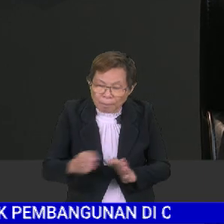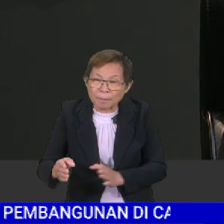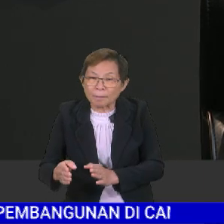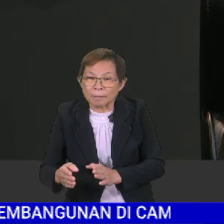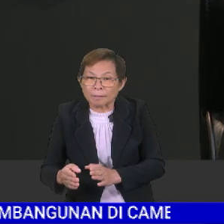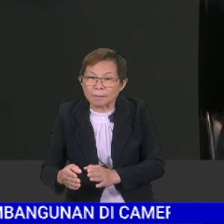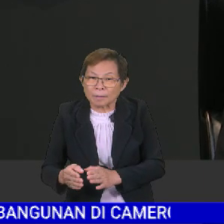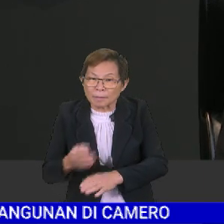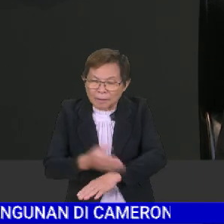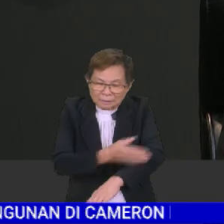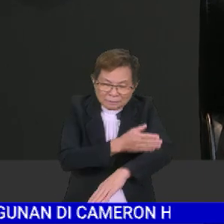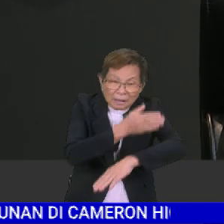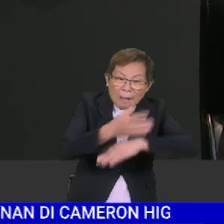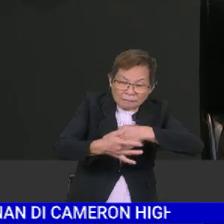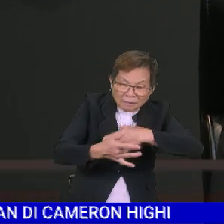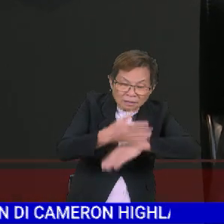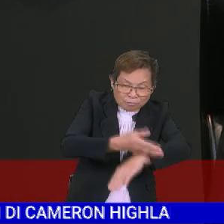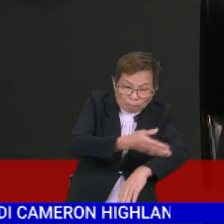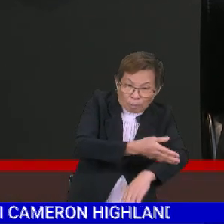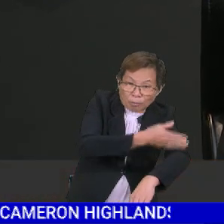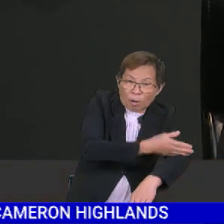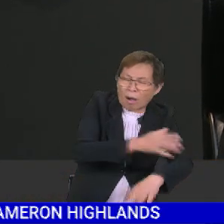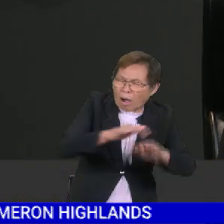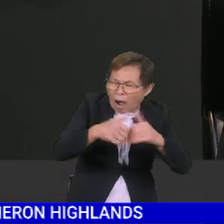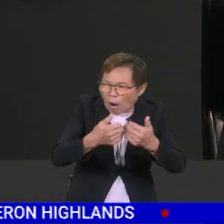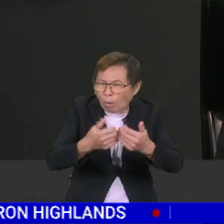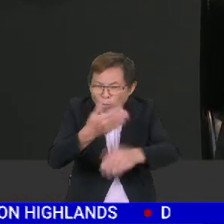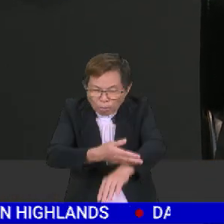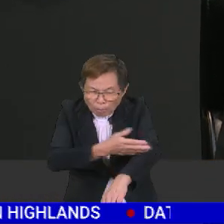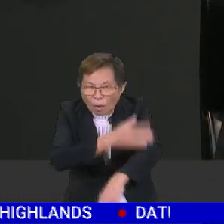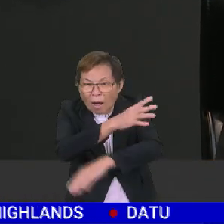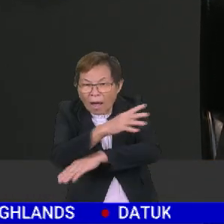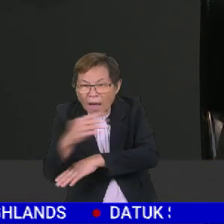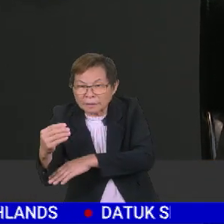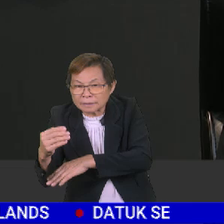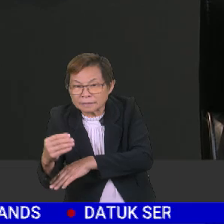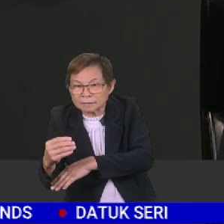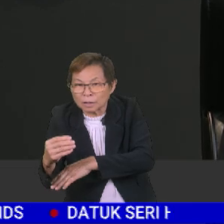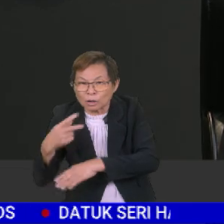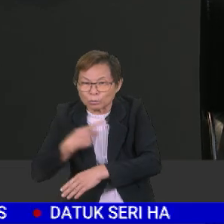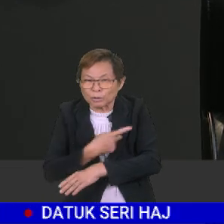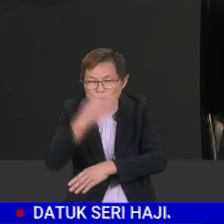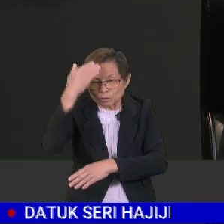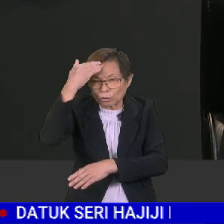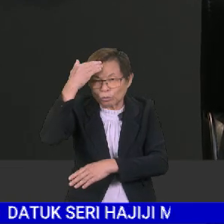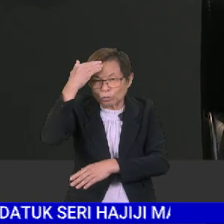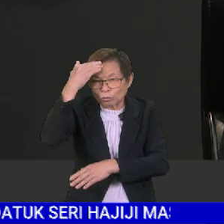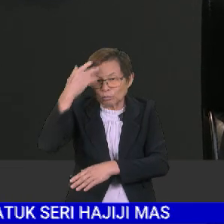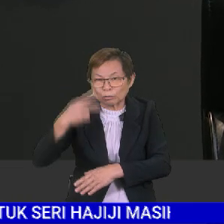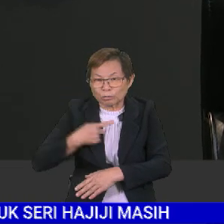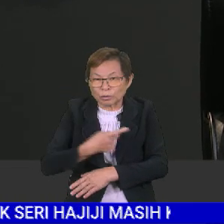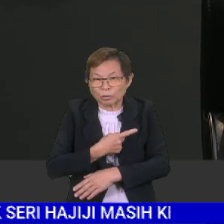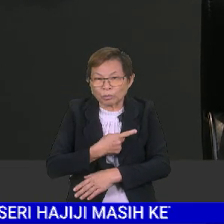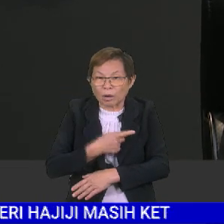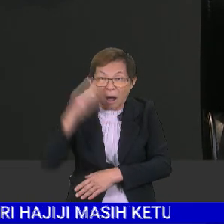course, the tactical area. How much they can improve, and we know also